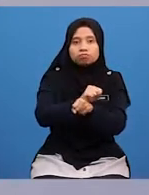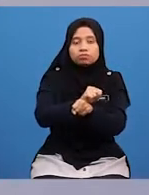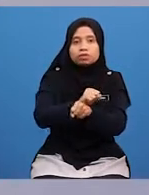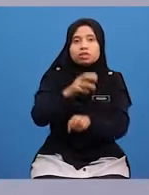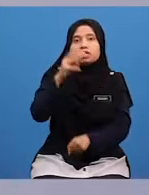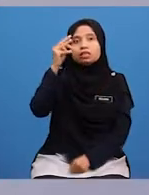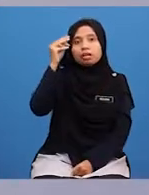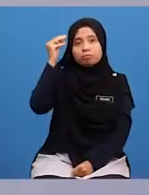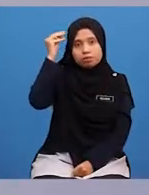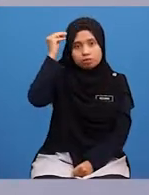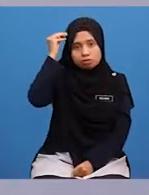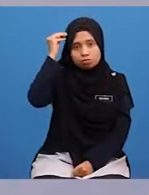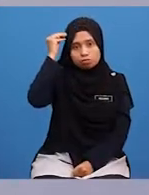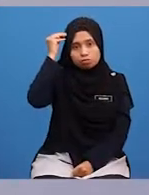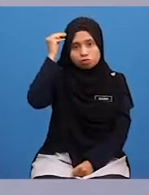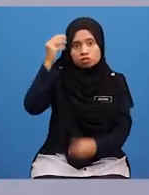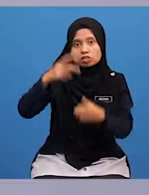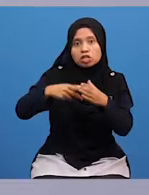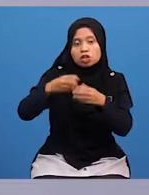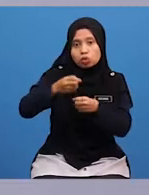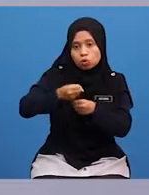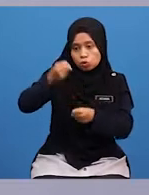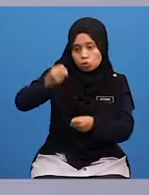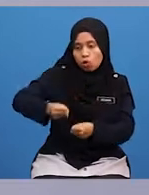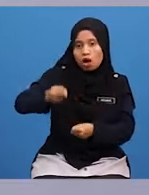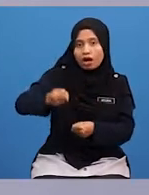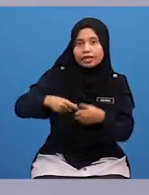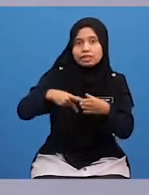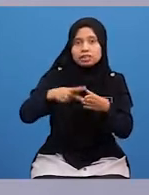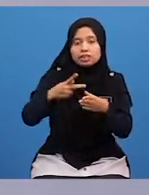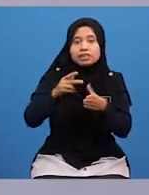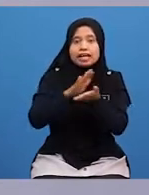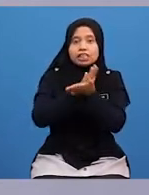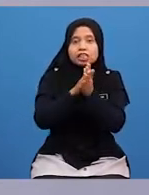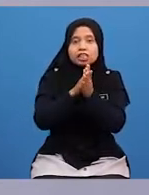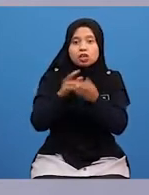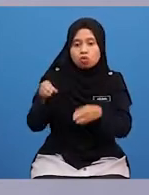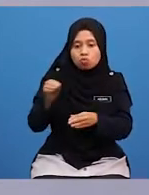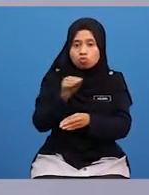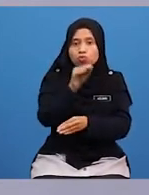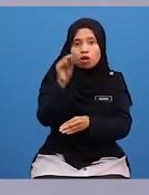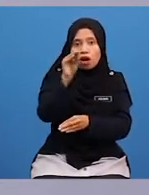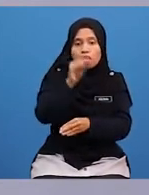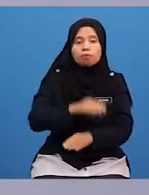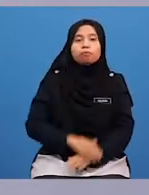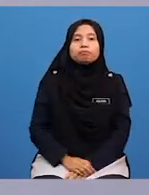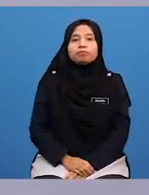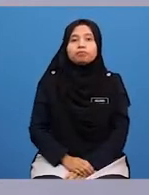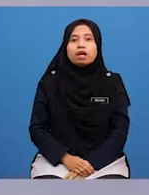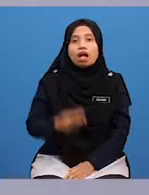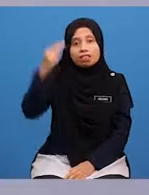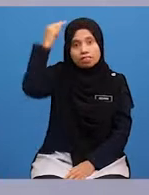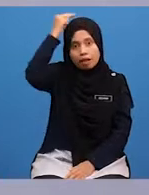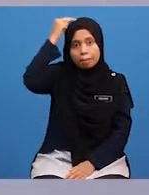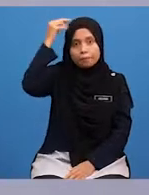baginda bertukar menjadi ular, kemudian menelan jelmaan ular tukang sihir Fir'aun.